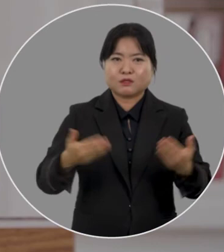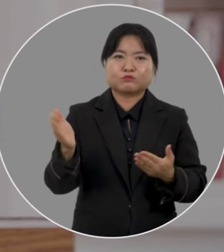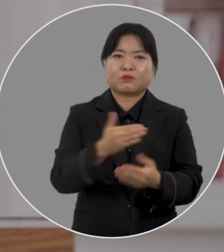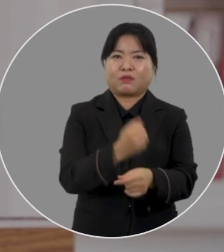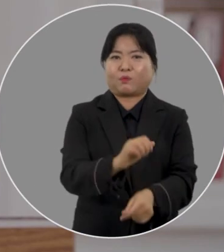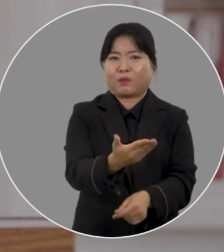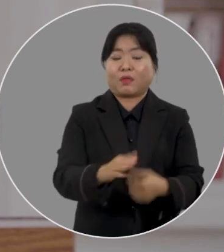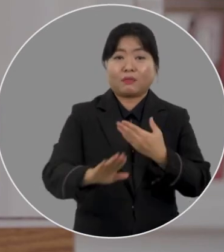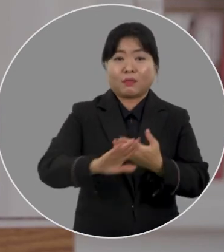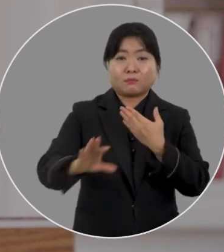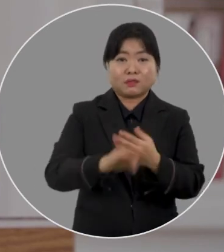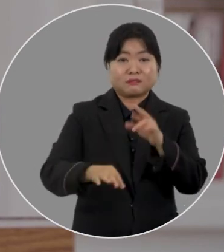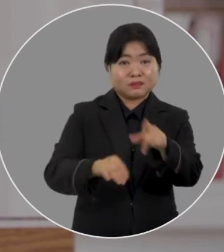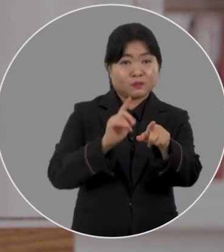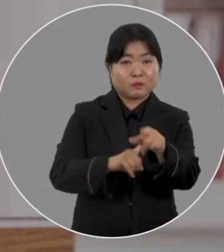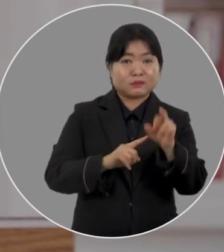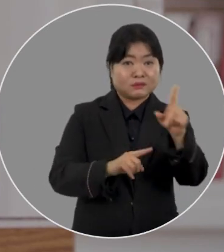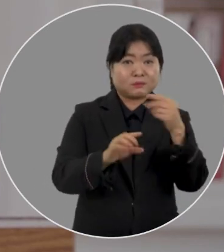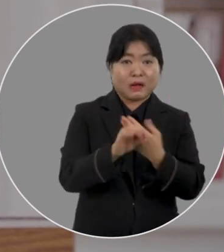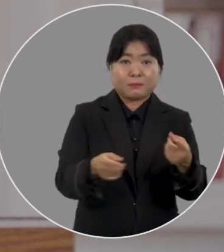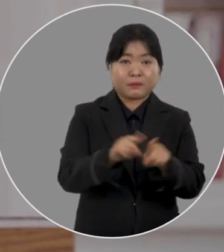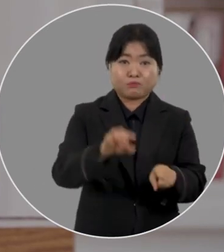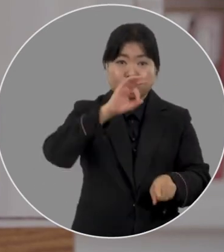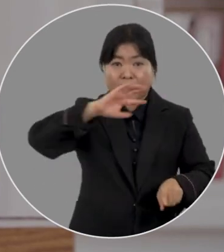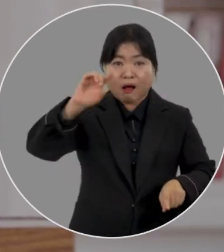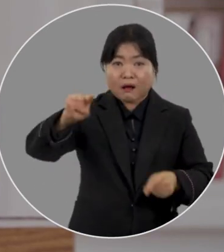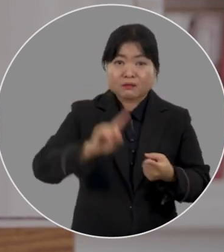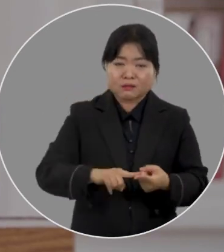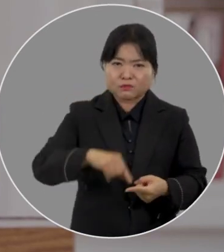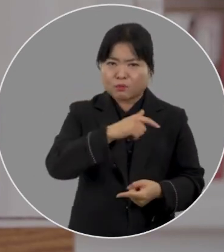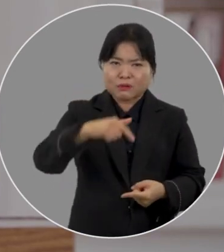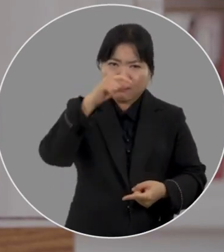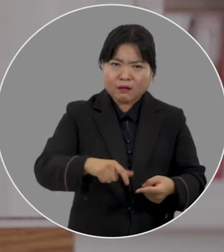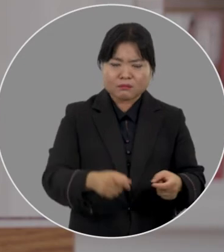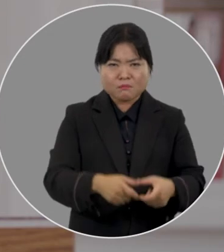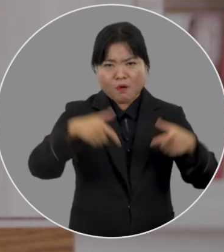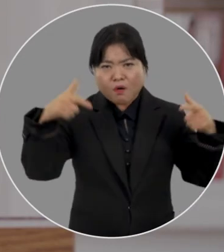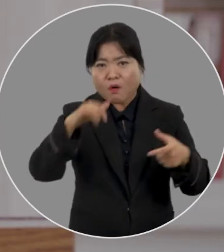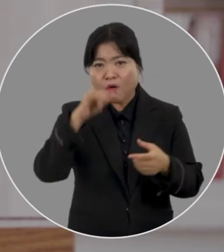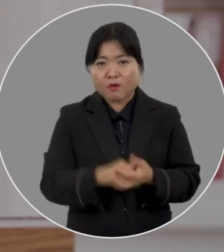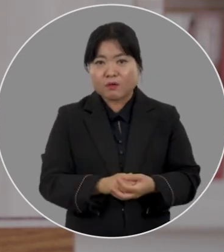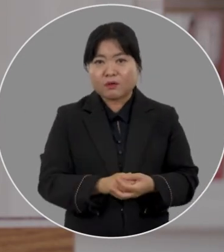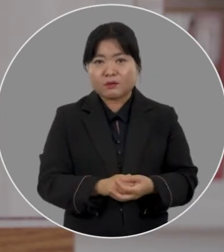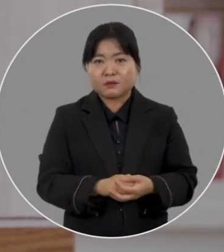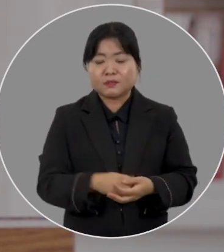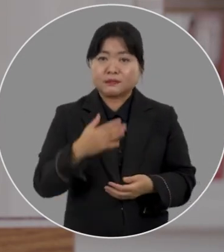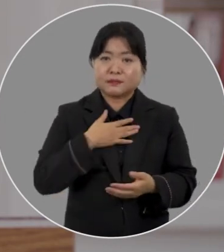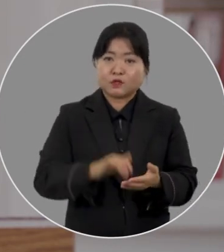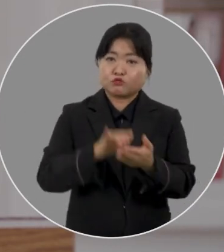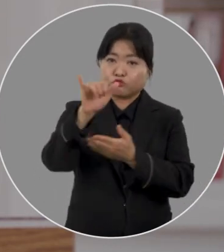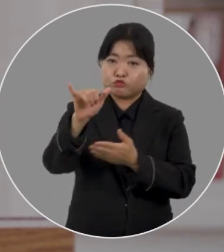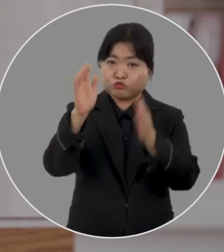해야겠는데 이게 다르면 틀린 것이고 틀린 것은 함께 할 수 없다는 게 너무나 강하게 이제 퍼져 있는데 제가